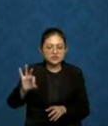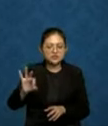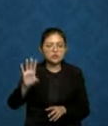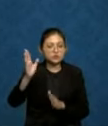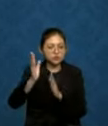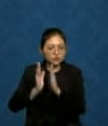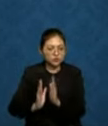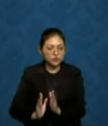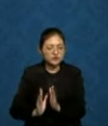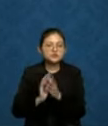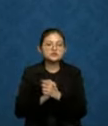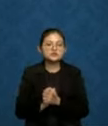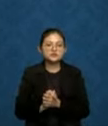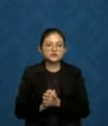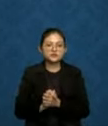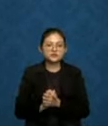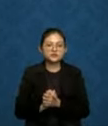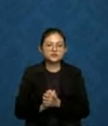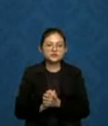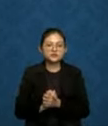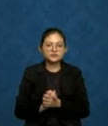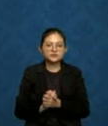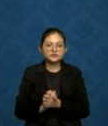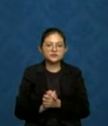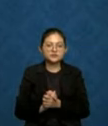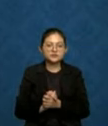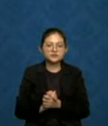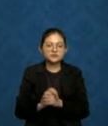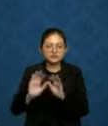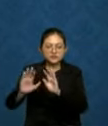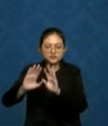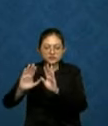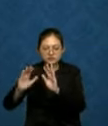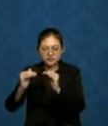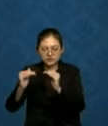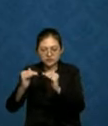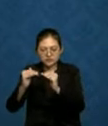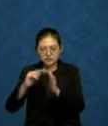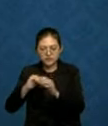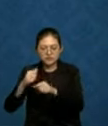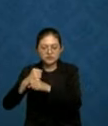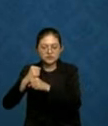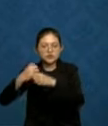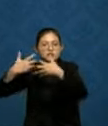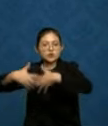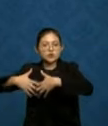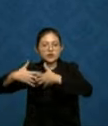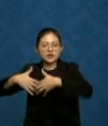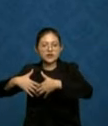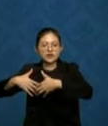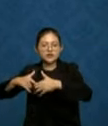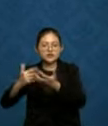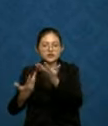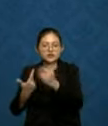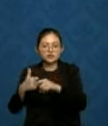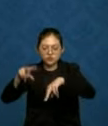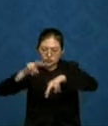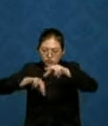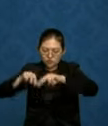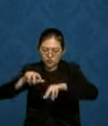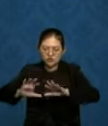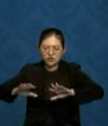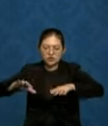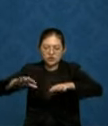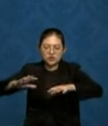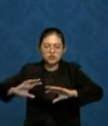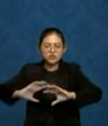คนและที่ไม่ไม่ต่างกันมากครับนั่นก็คือผู้ปฏิบัติงานในโรงงานหรือผู้ควบคุมเครื่องจักรที่